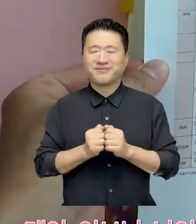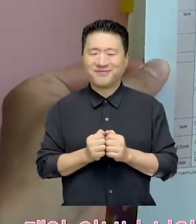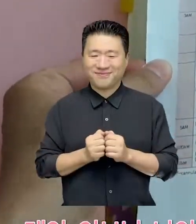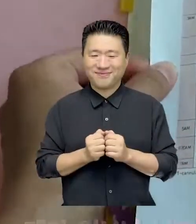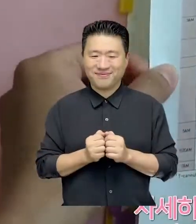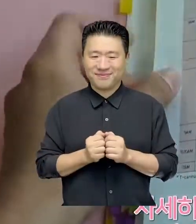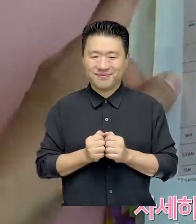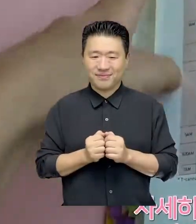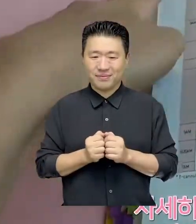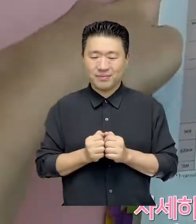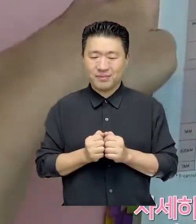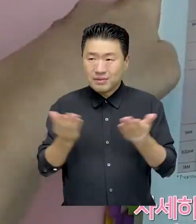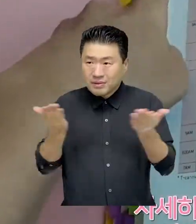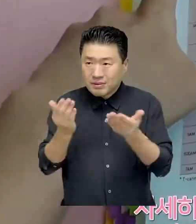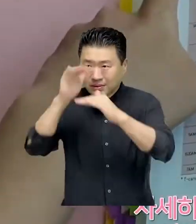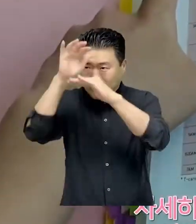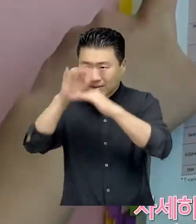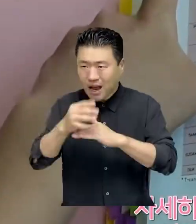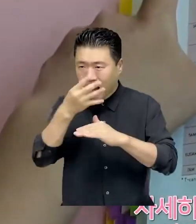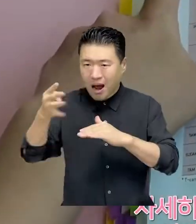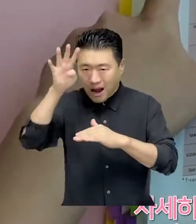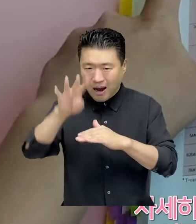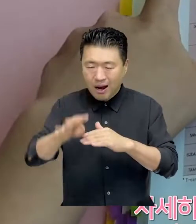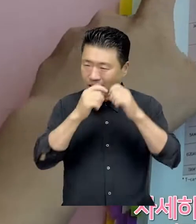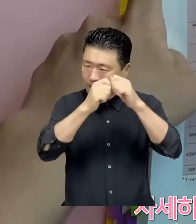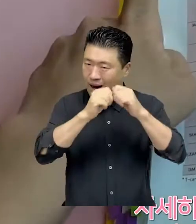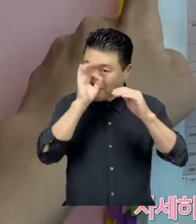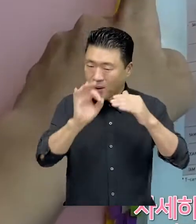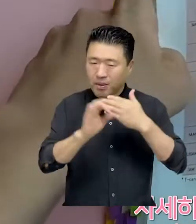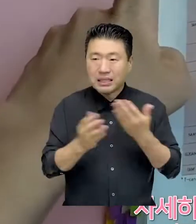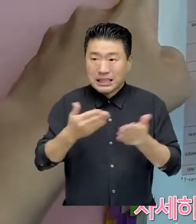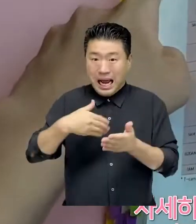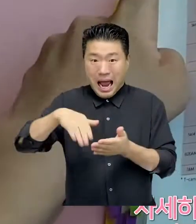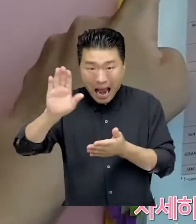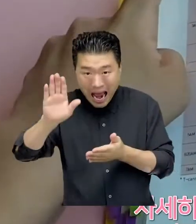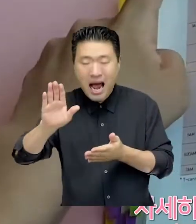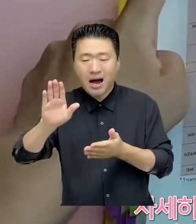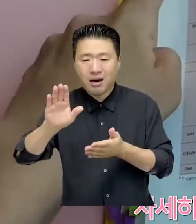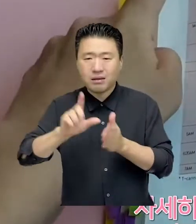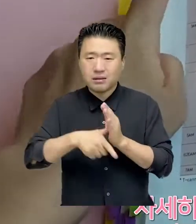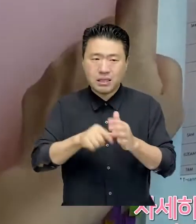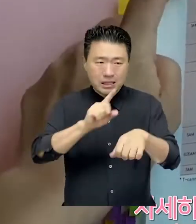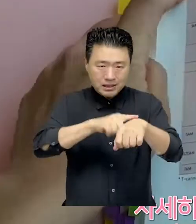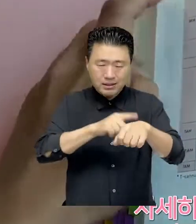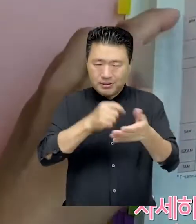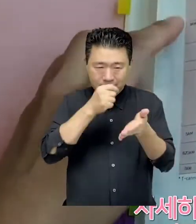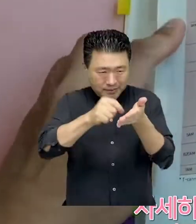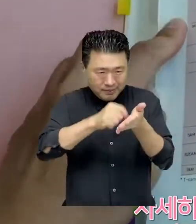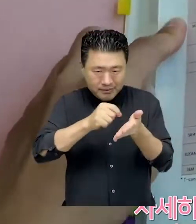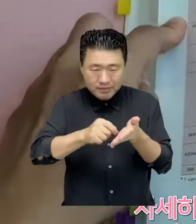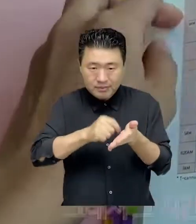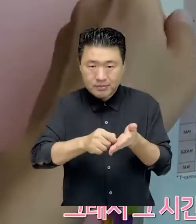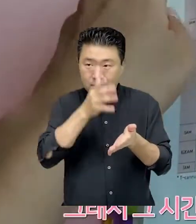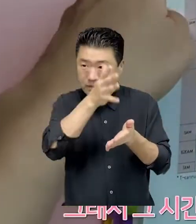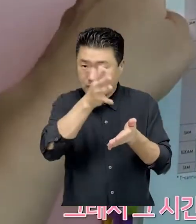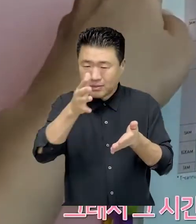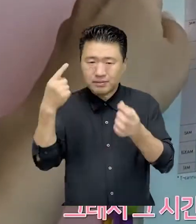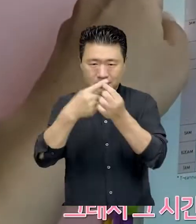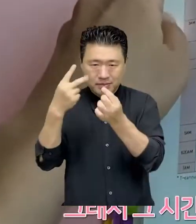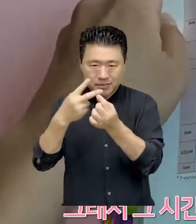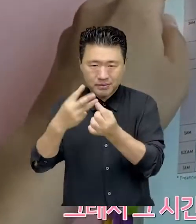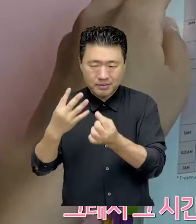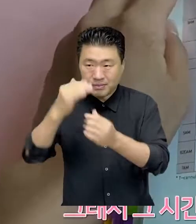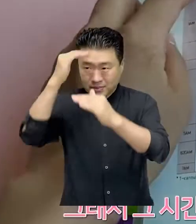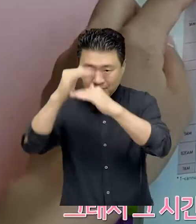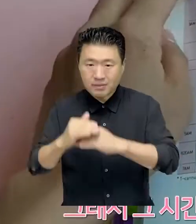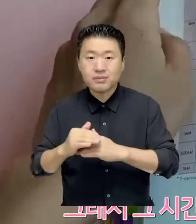24시간을 통틀어 업무 매뉴얼을 소개하고 있고, 자세히 보시면 출근 때부터 시간을 적어놓고 시간별로 1번,